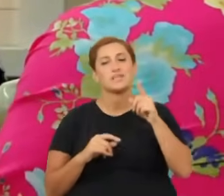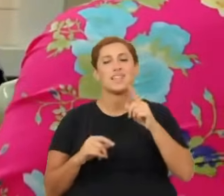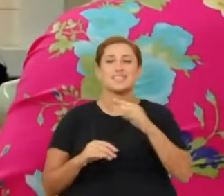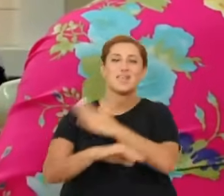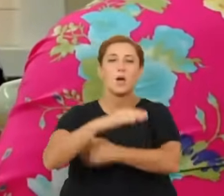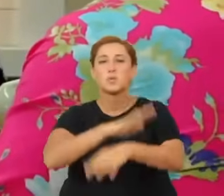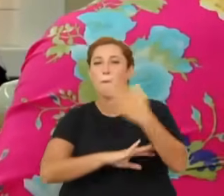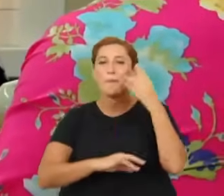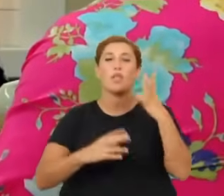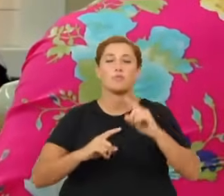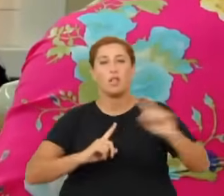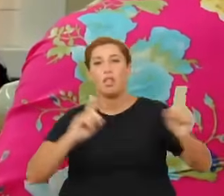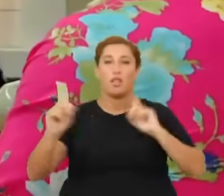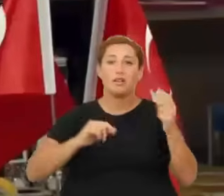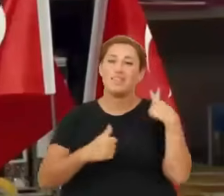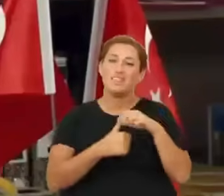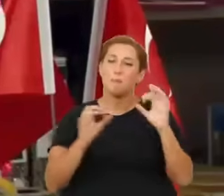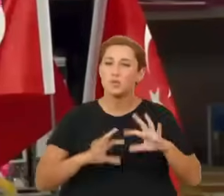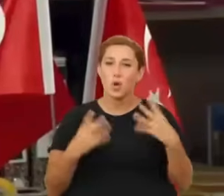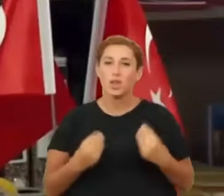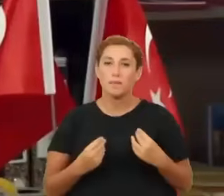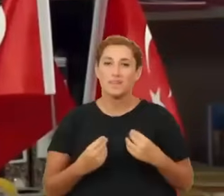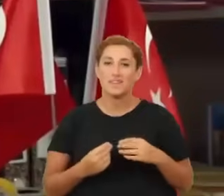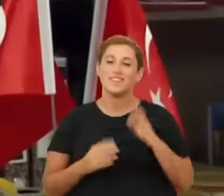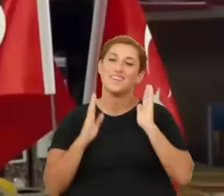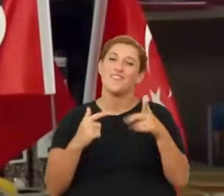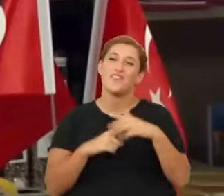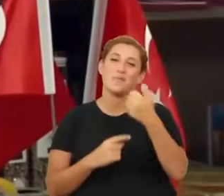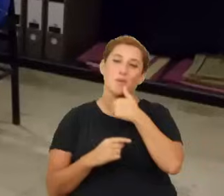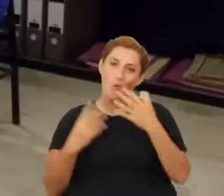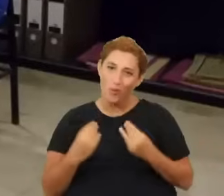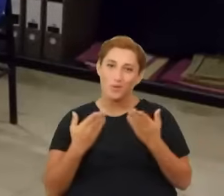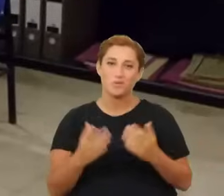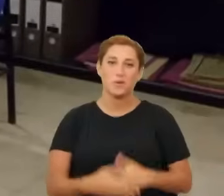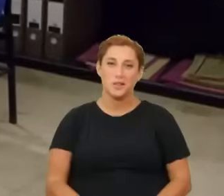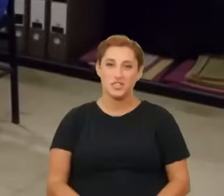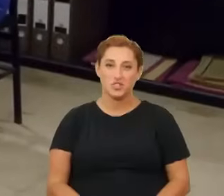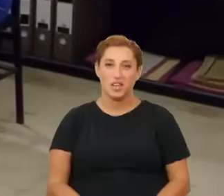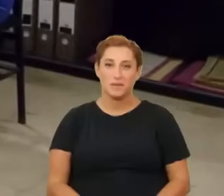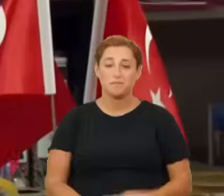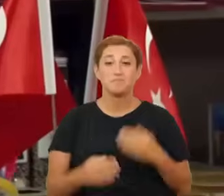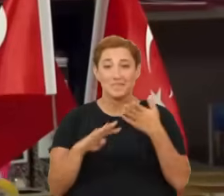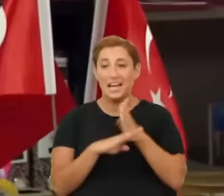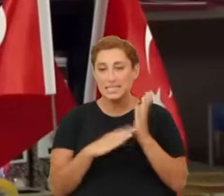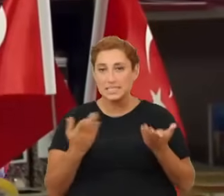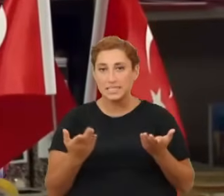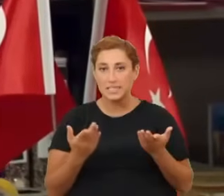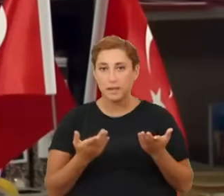olsun gidip gelebilirsin yani. İlahi Fehmi baba, olur mu öyle şey?